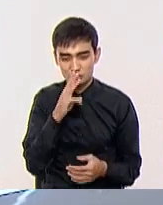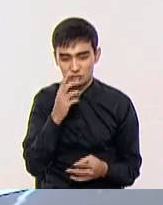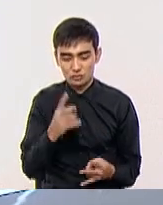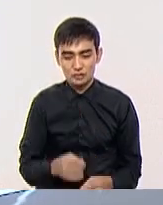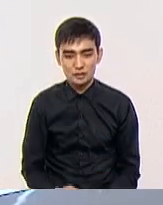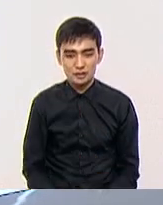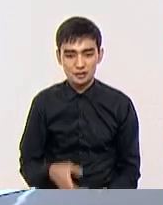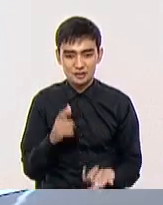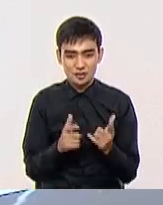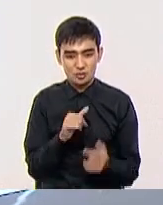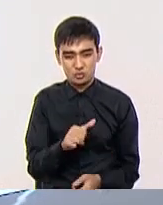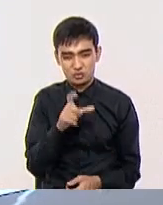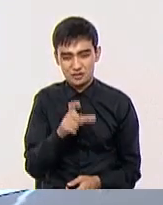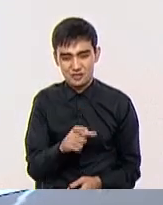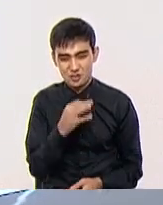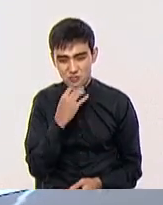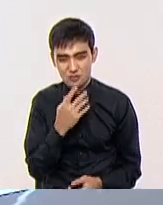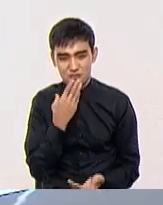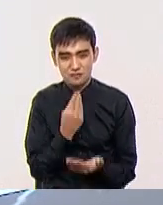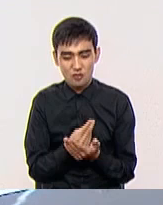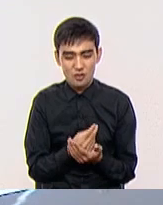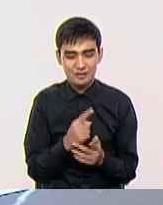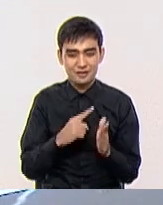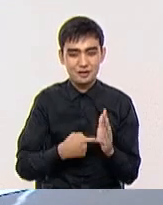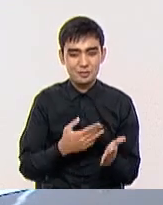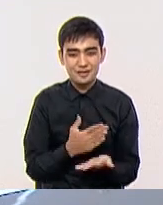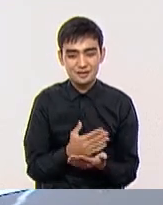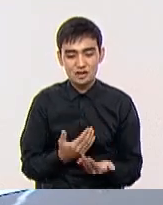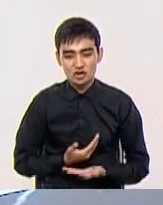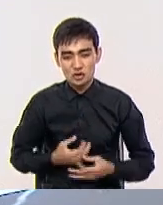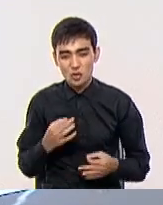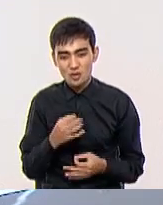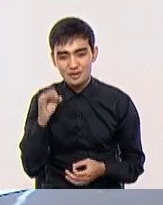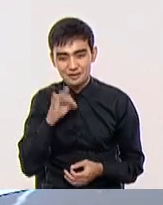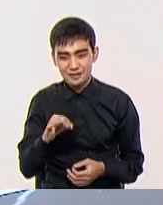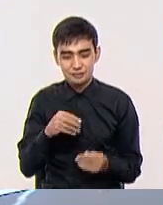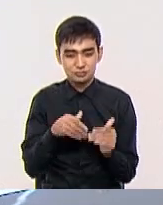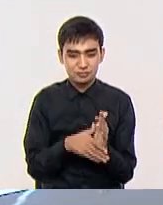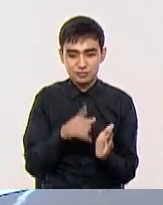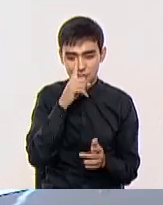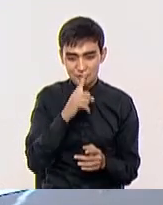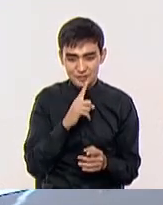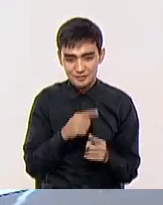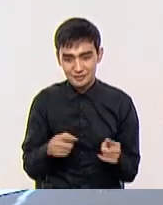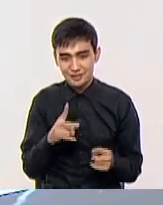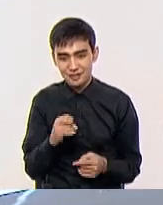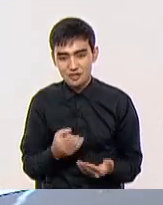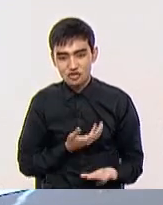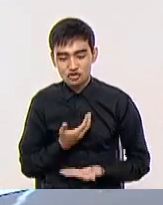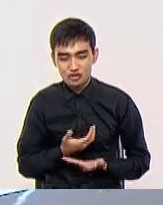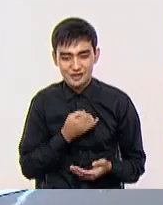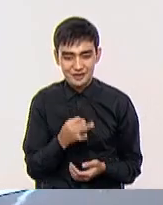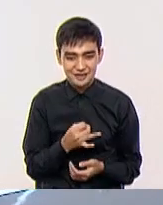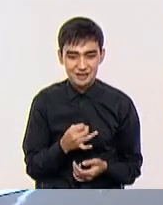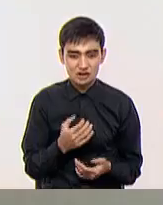На самом деле, абсолютно у каждого гражданина есть свои потребности жизненные и траты ежемесячные на выживание